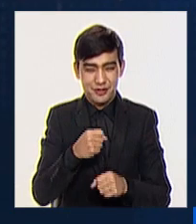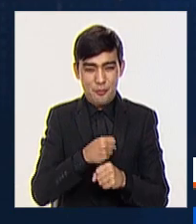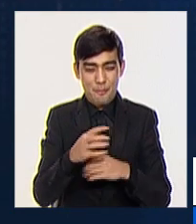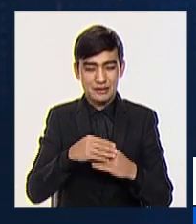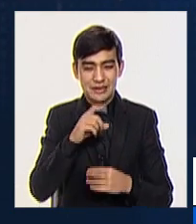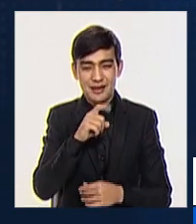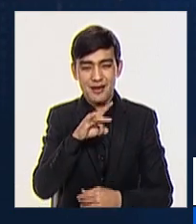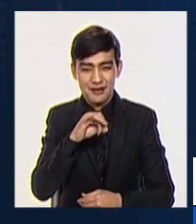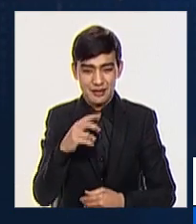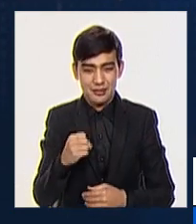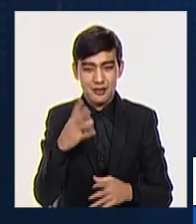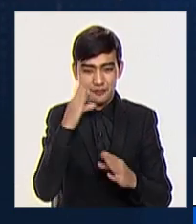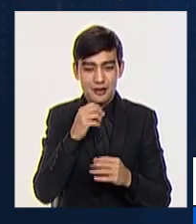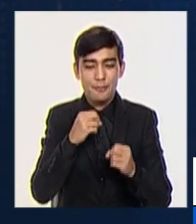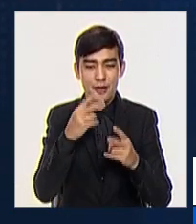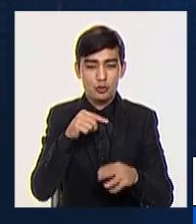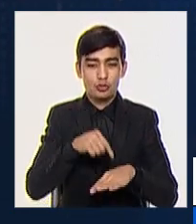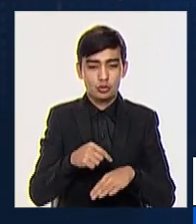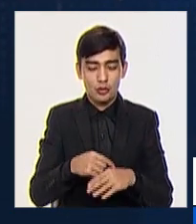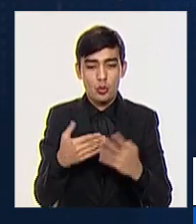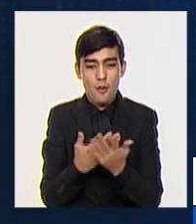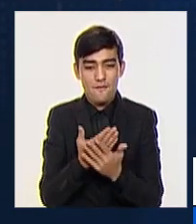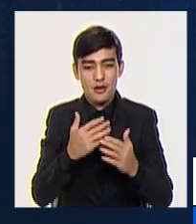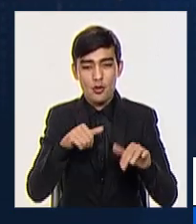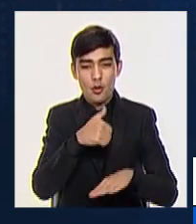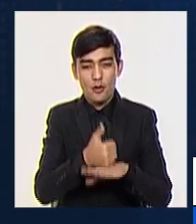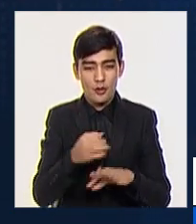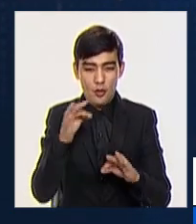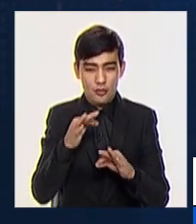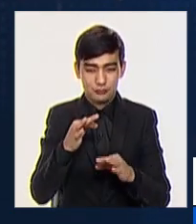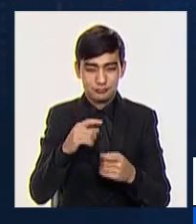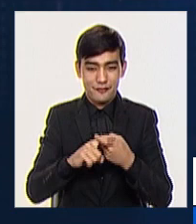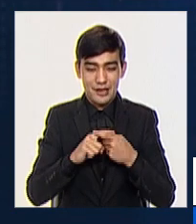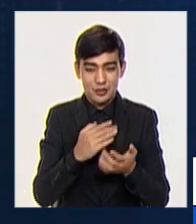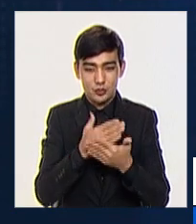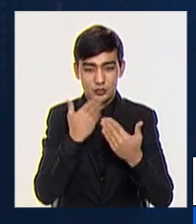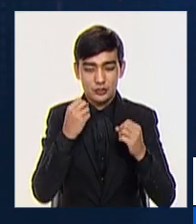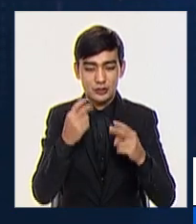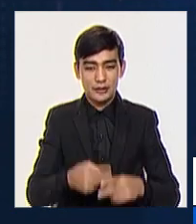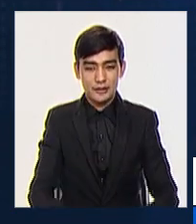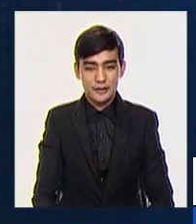Беремкул. Зарина, удалось ли тебе почувствовать новогоднюю атмосферу?